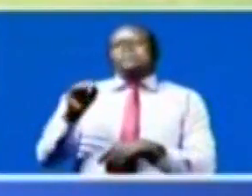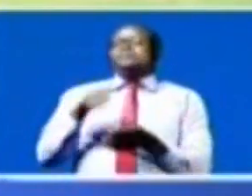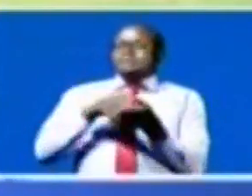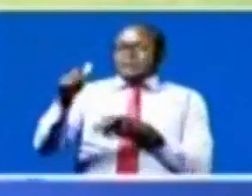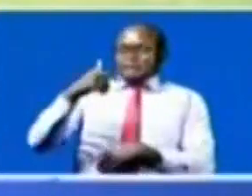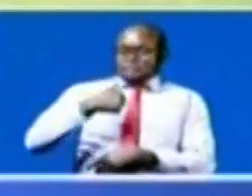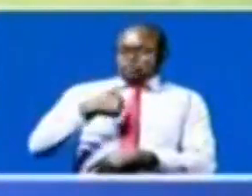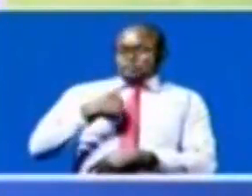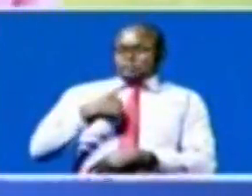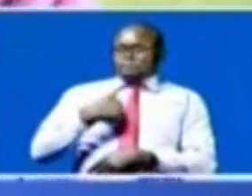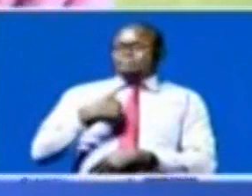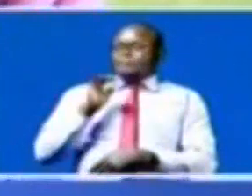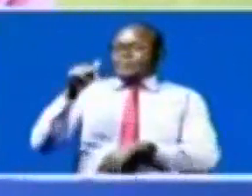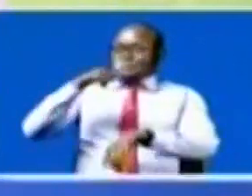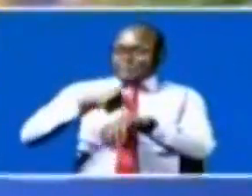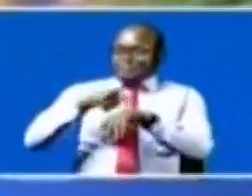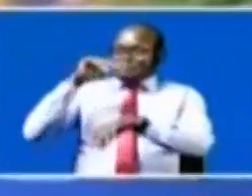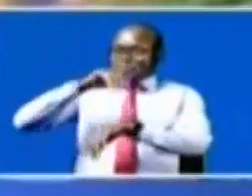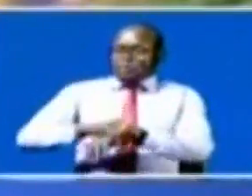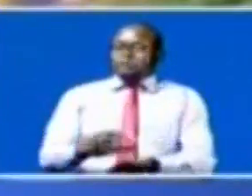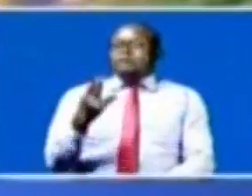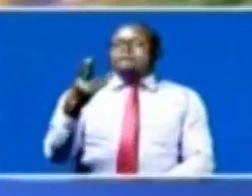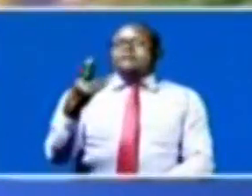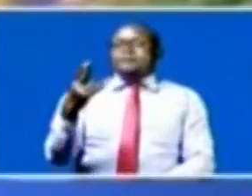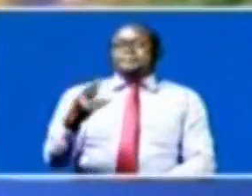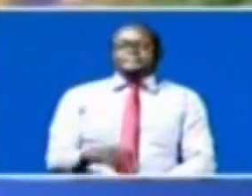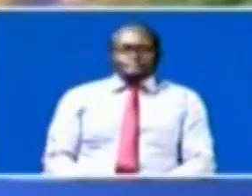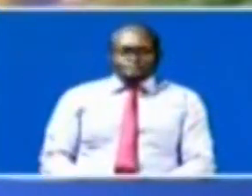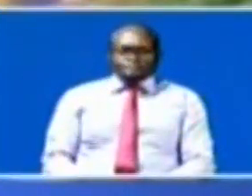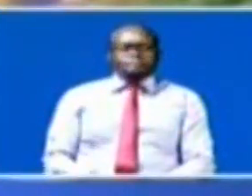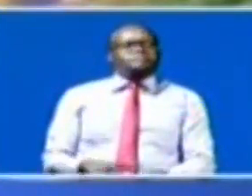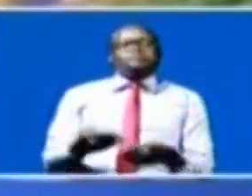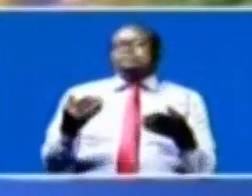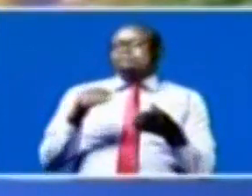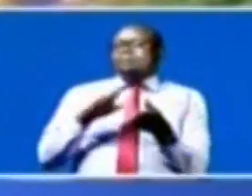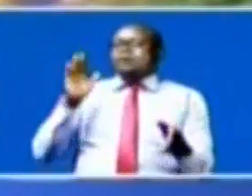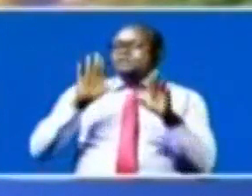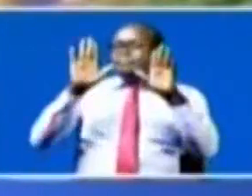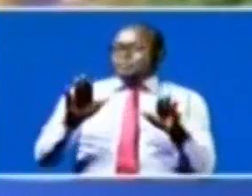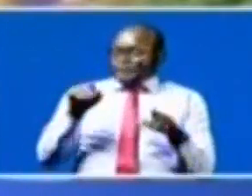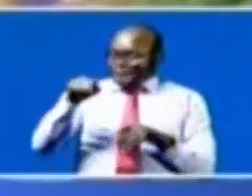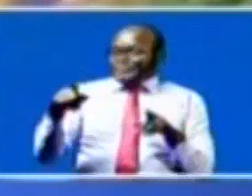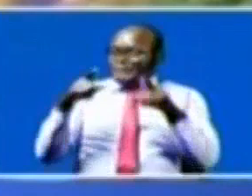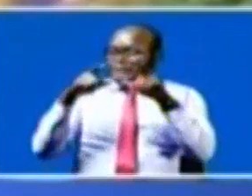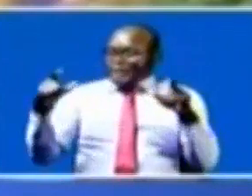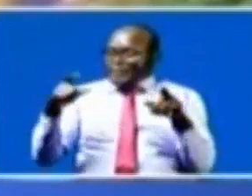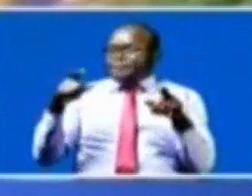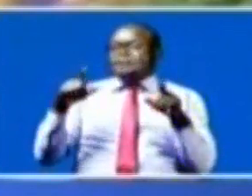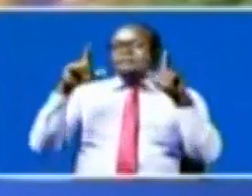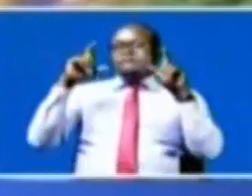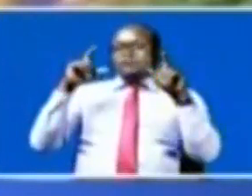Nikatumiwa. Nashukuru nilipata kadi 4. Kilichovutia sana katika kadi hizi ni